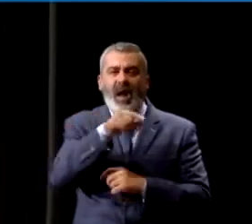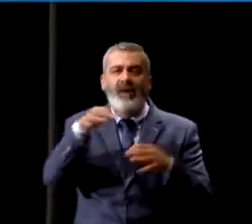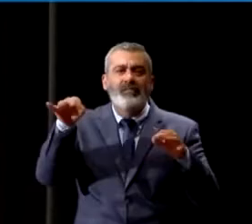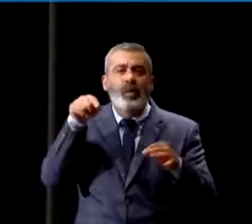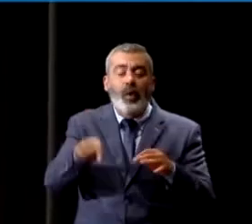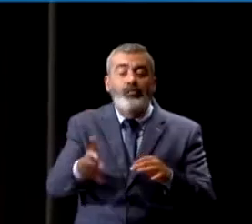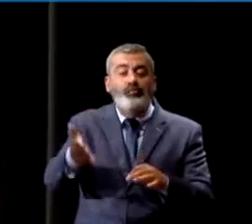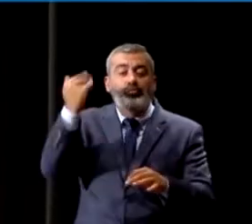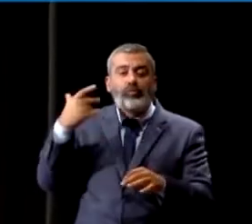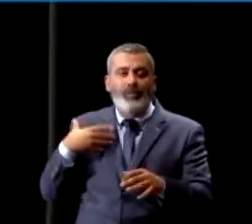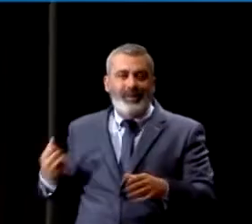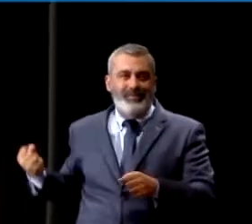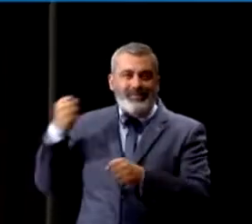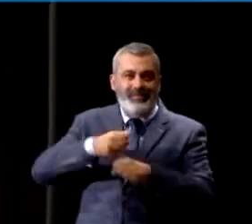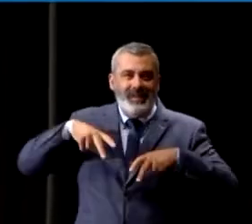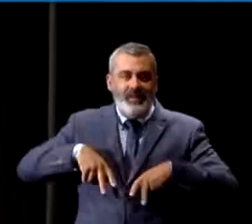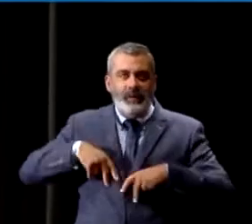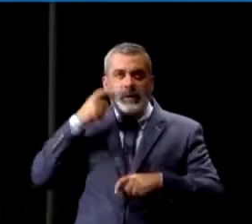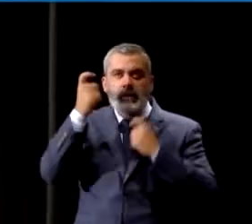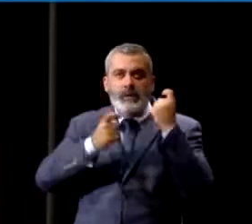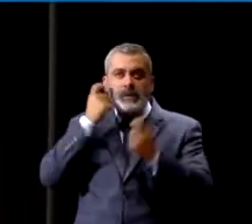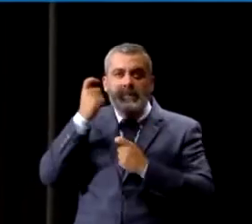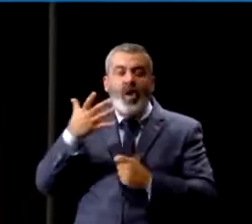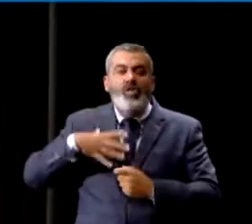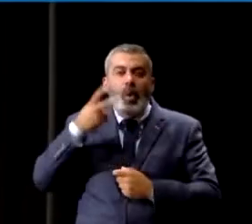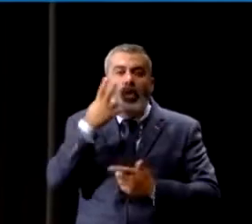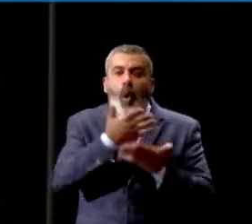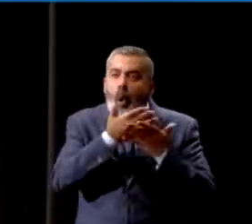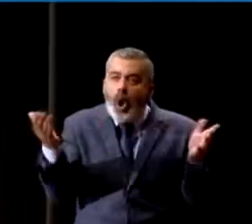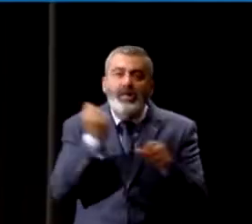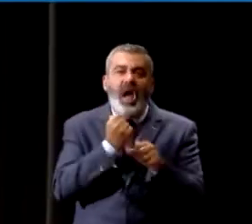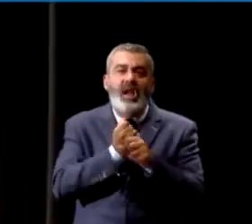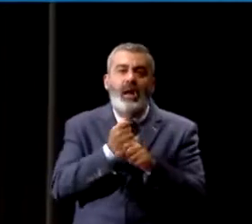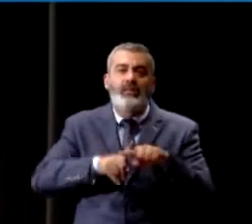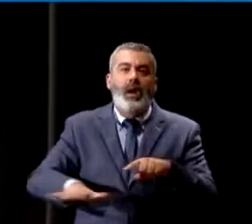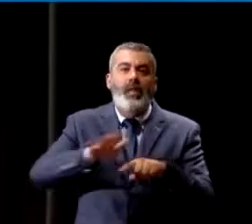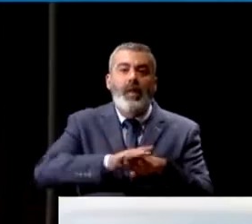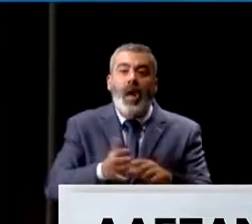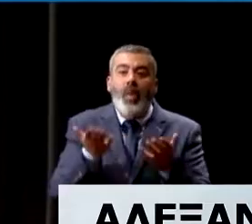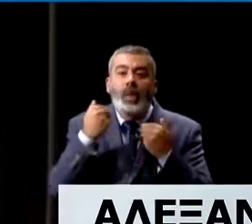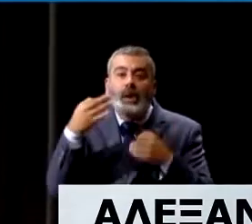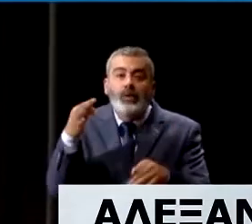Την εκδήλωση με θέμα «Εθνική στρατηγική για την περιφερειακή ανάπτυξη παρουσίαση ψηφιακής πλατφόρμας»